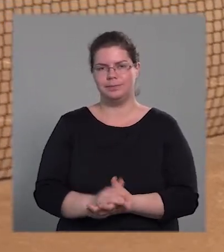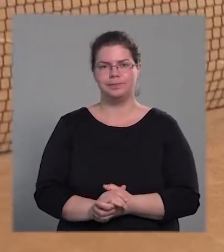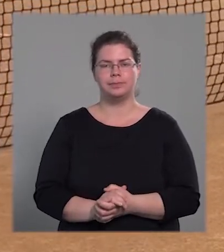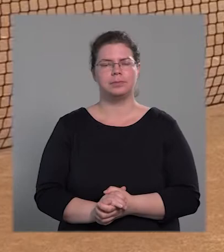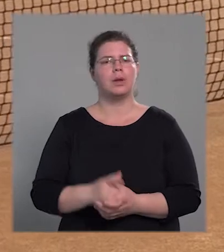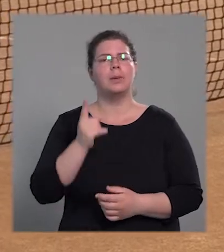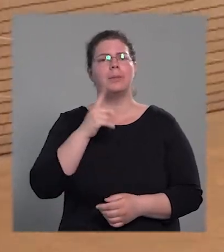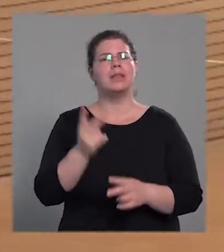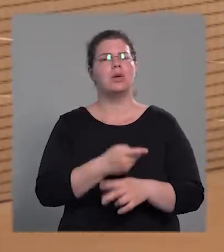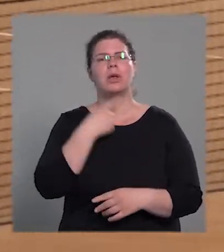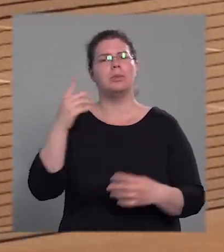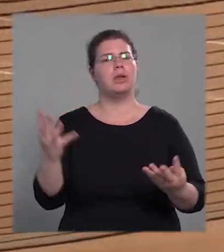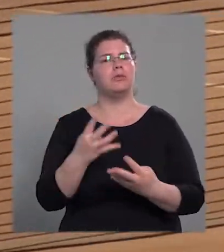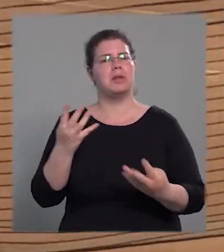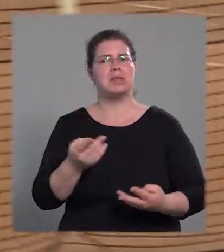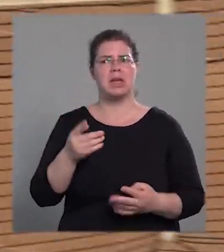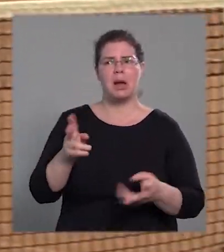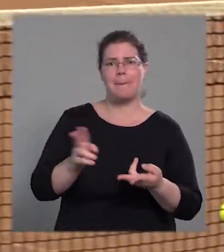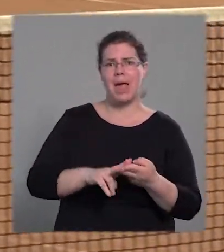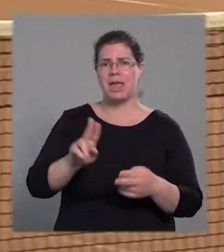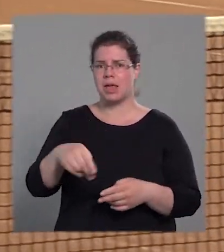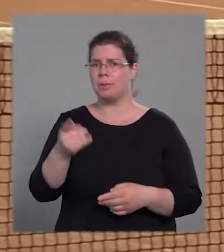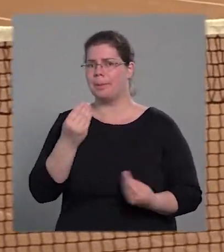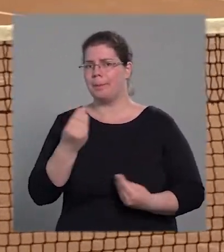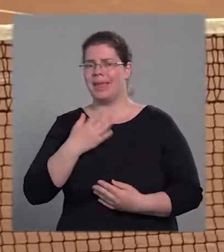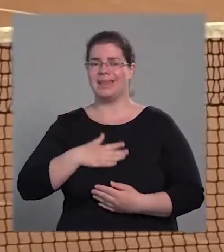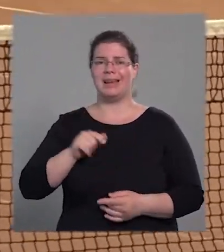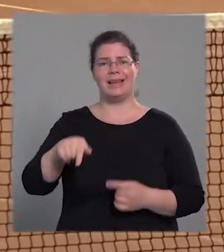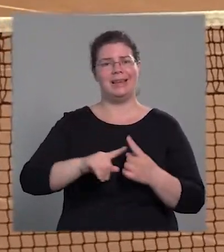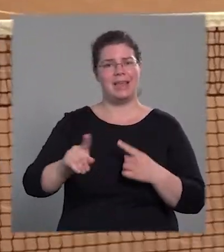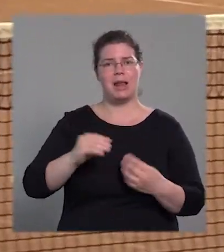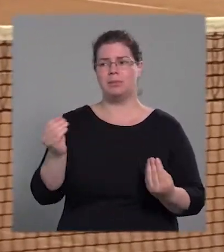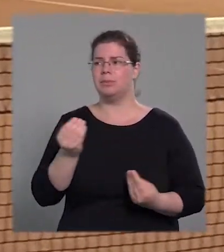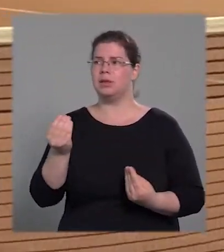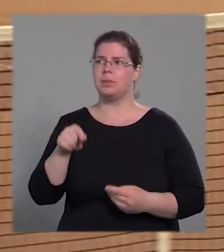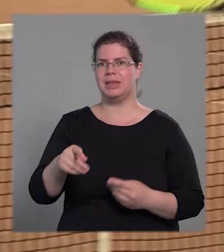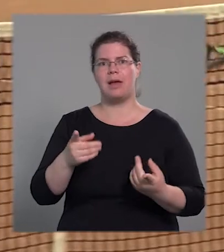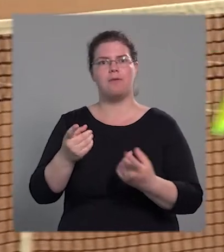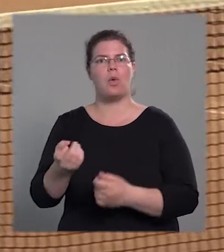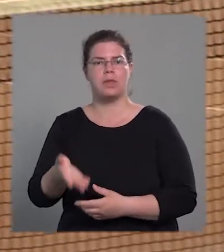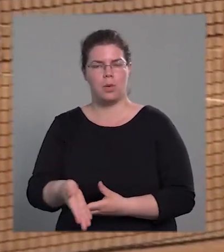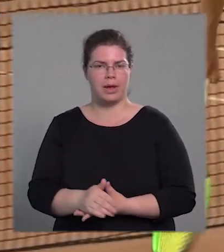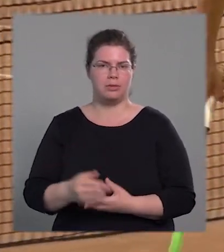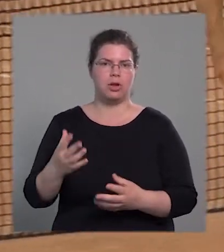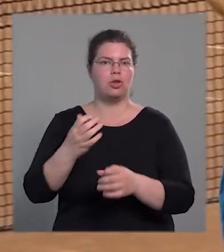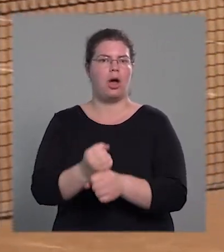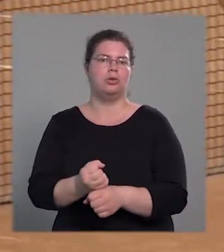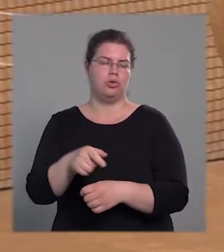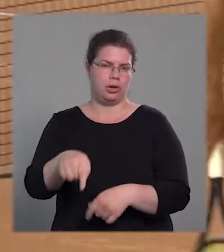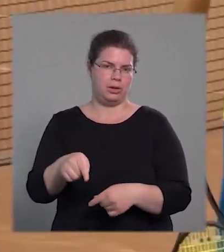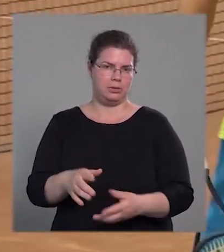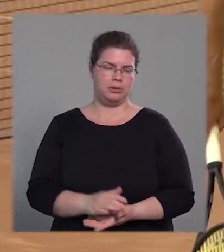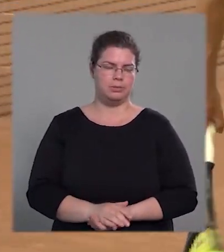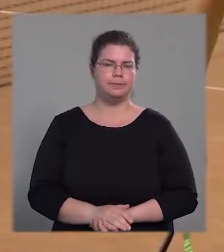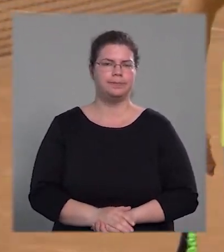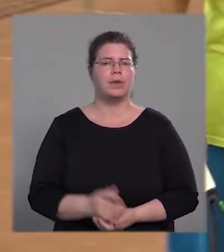mit szoktak mondani a pályáról, hogy miért szeretnek ide járni, mi az, ami mondjuk ide vonza őket, vagy nagyon tartósan itt tartja őket? Azt gondolom,